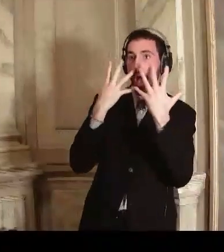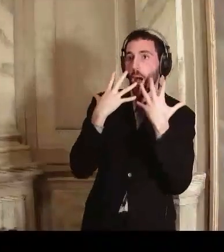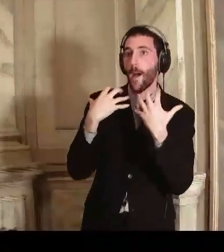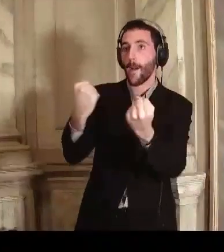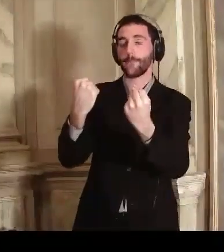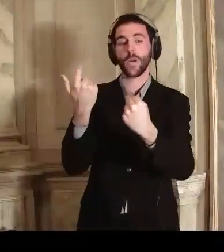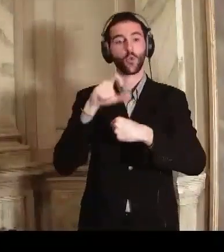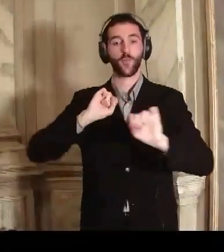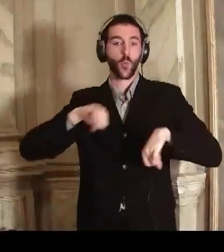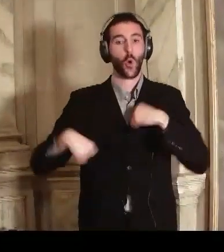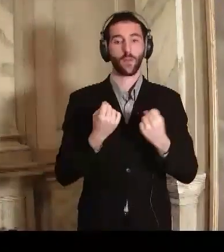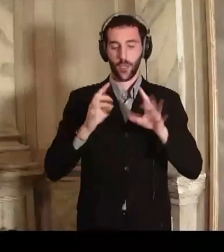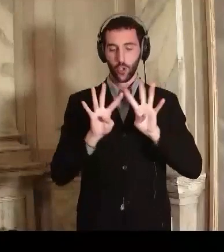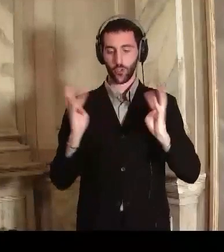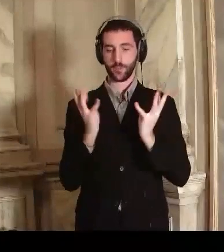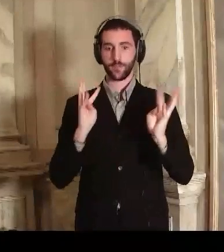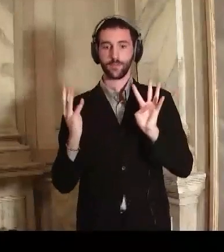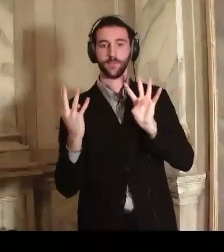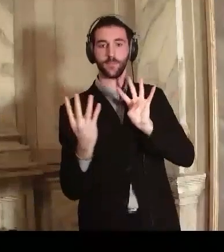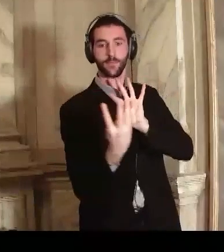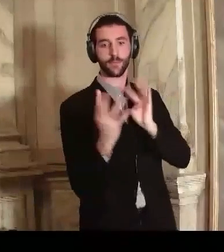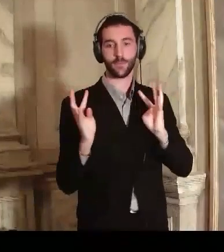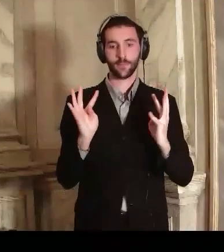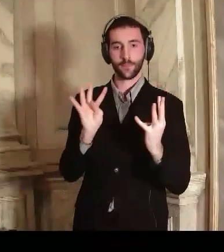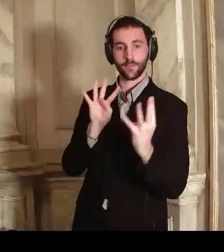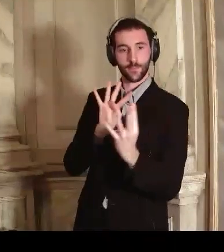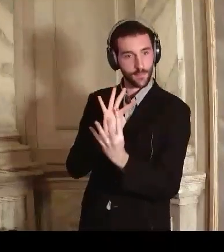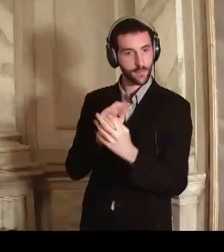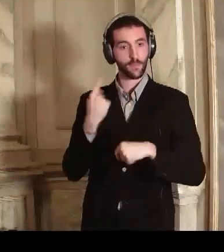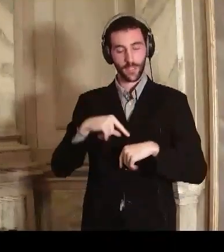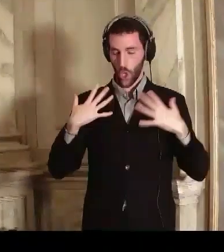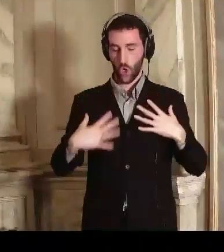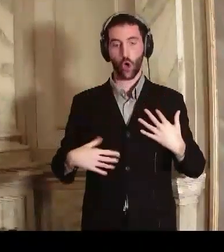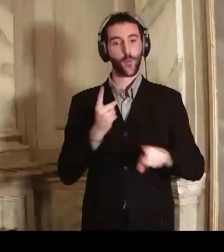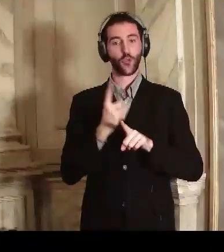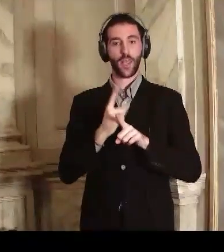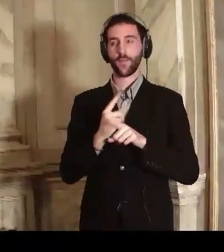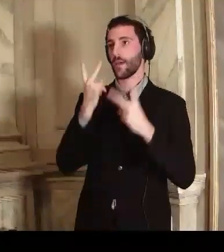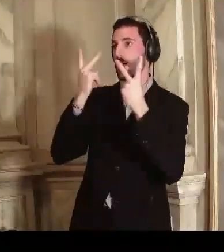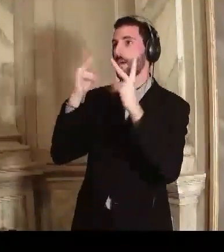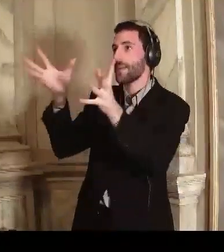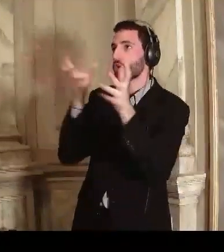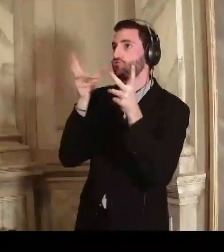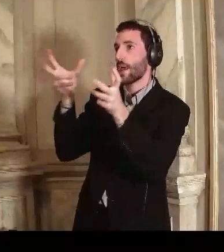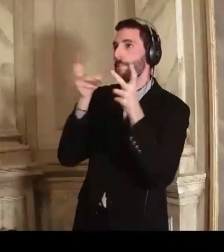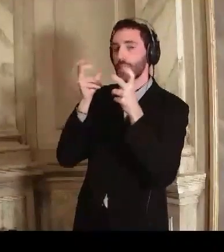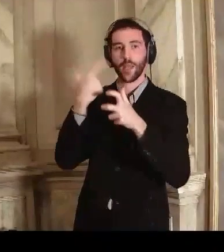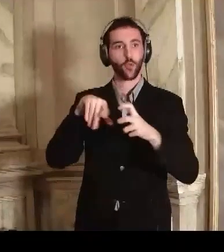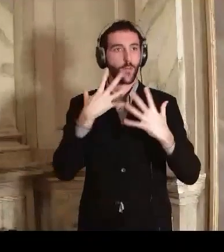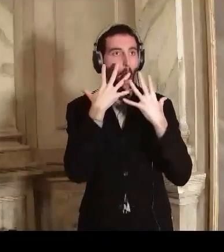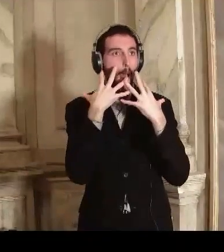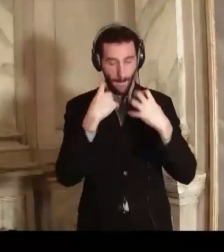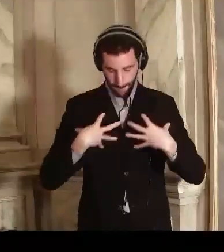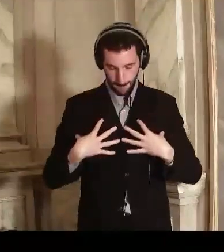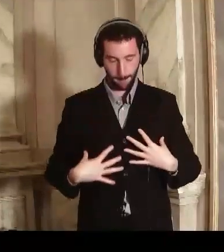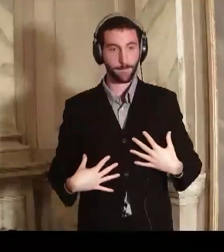innovativo sistema di movimento circolare. Il corpo sarà presentato come un elemento da percepire per il suo fascino ottico, privo di